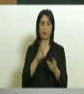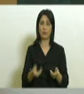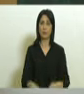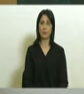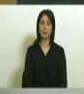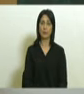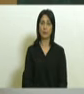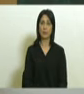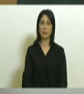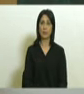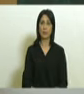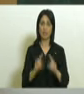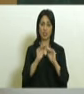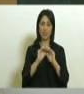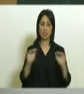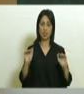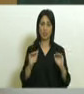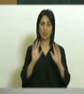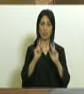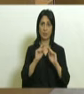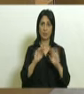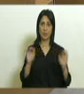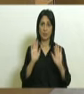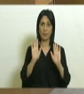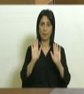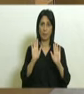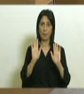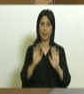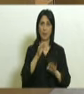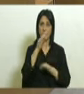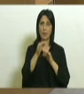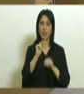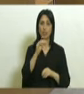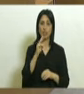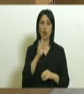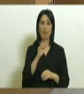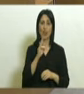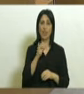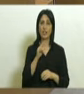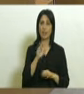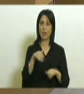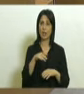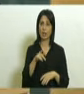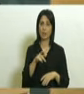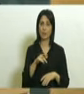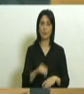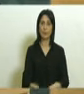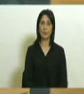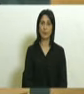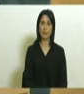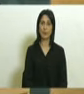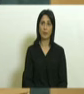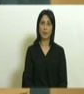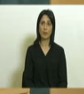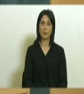მეგობრებო. ხოთ სიმშვიდეში. გადავედი ბატონ ჩიქოვანზე. პასუხების გაცემა. სადარი ბატონ ჩიქოვანი? ბატონ ჩიქოვანი არ არის. ეხა